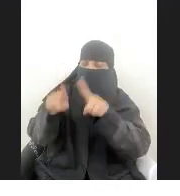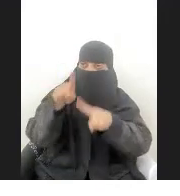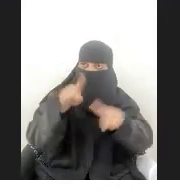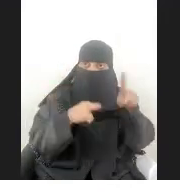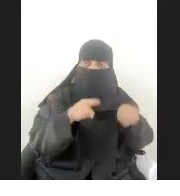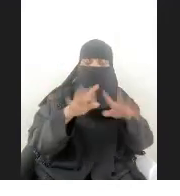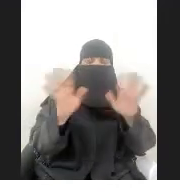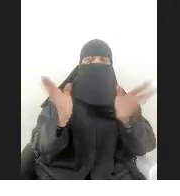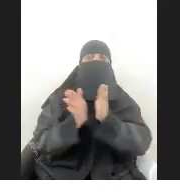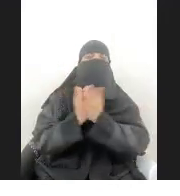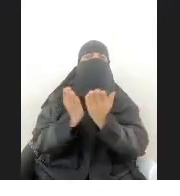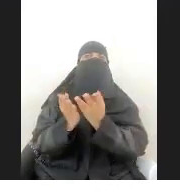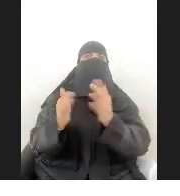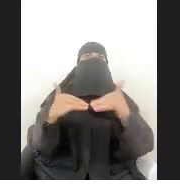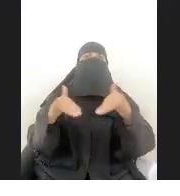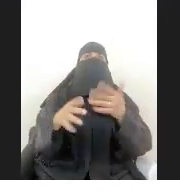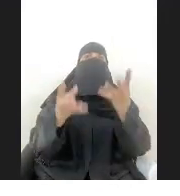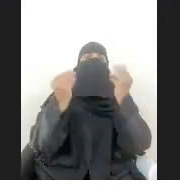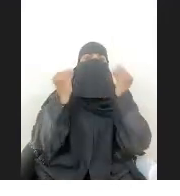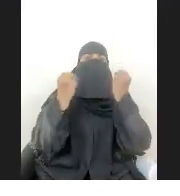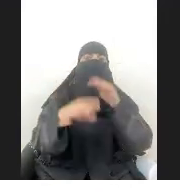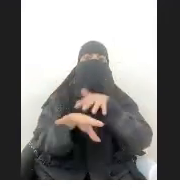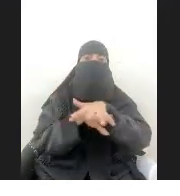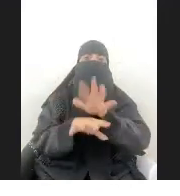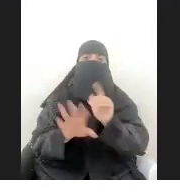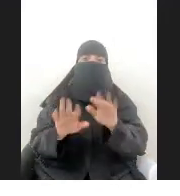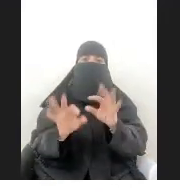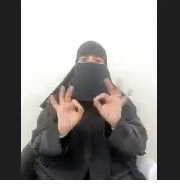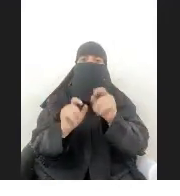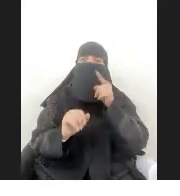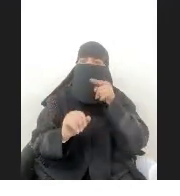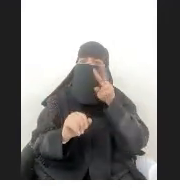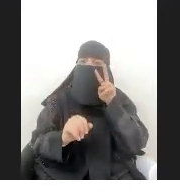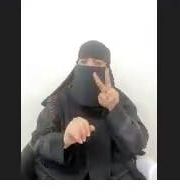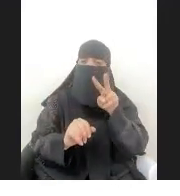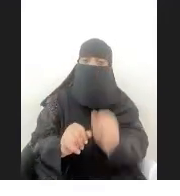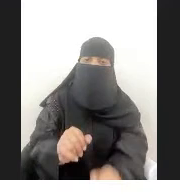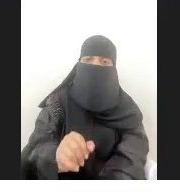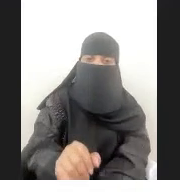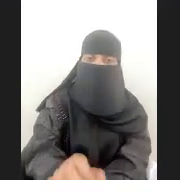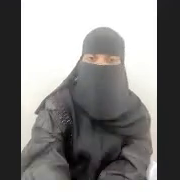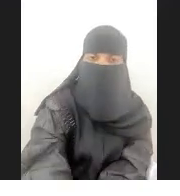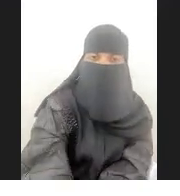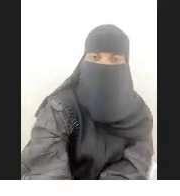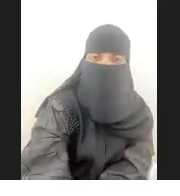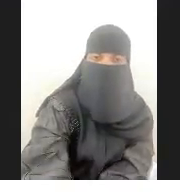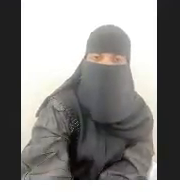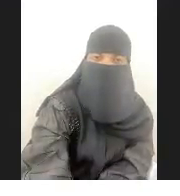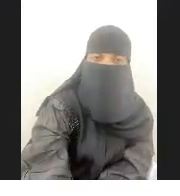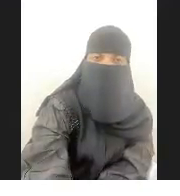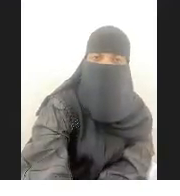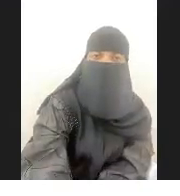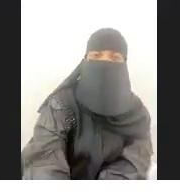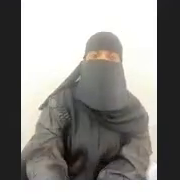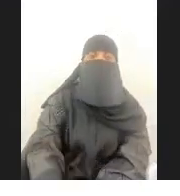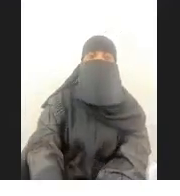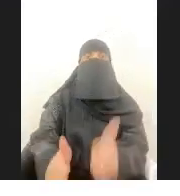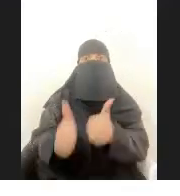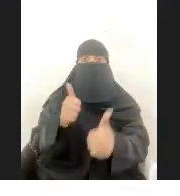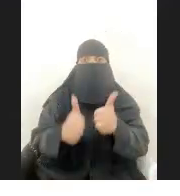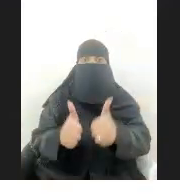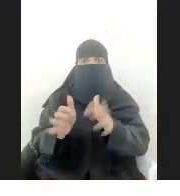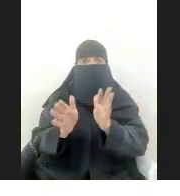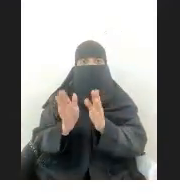بطريقة التعلم المدمج. إذا أنتوا شايفين هنا عندنا تقيم البرامج على أساس